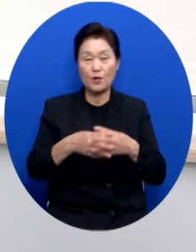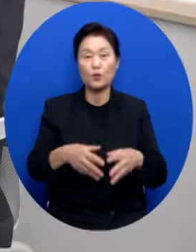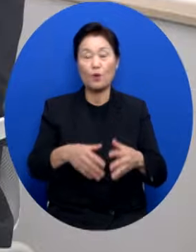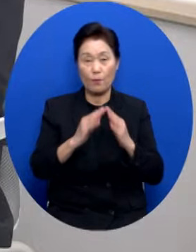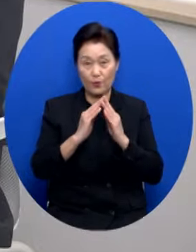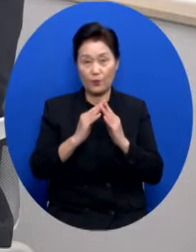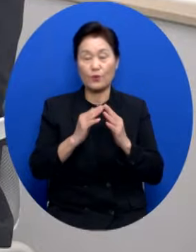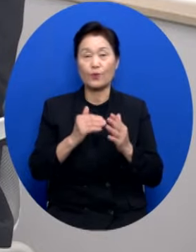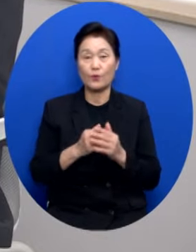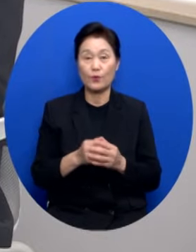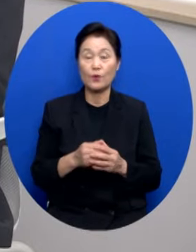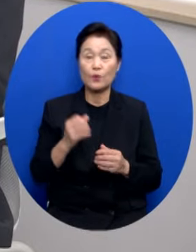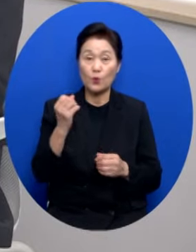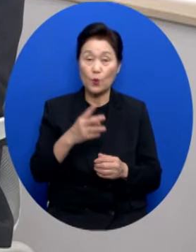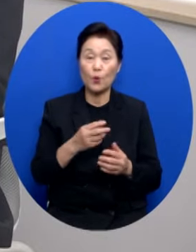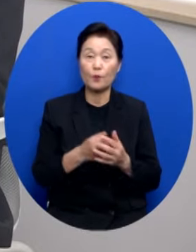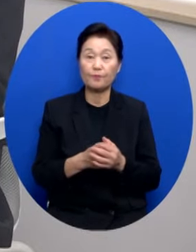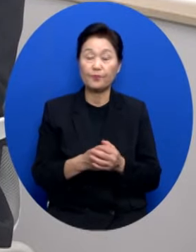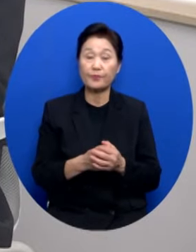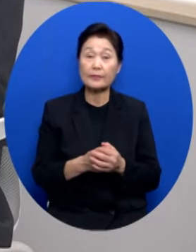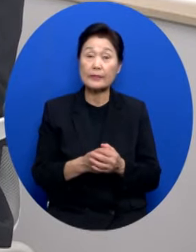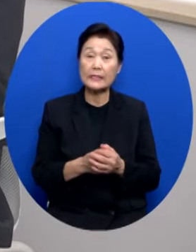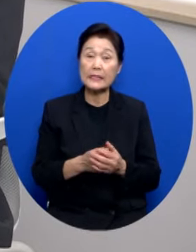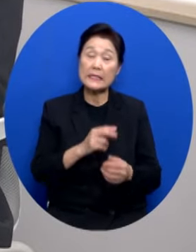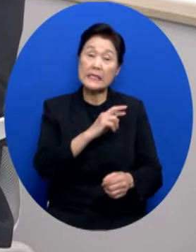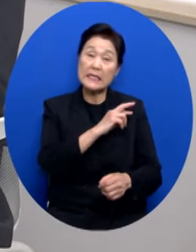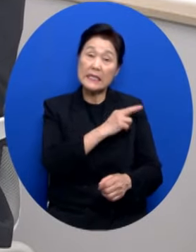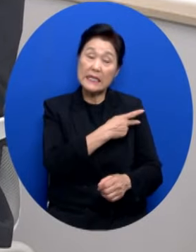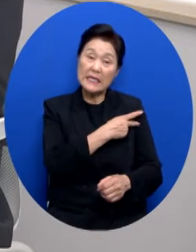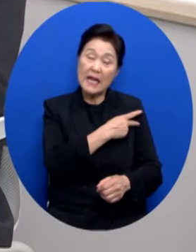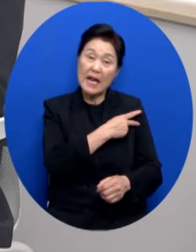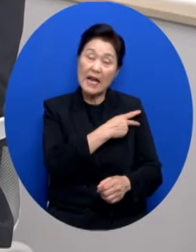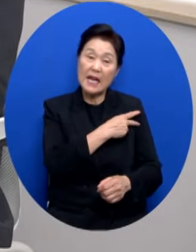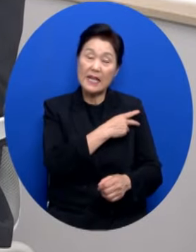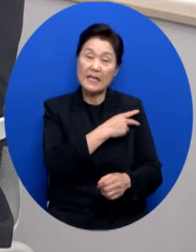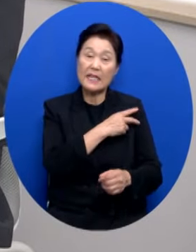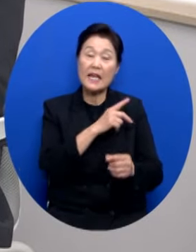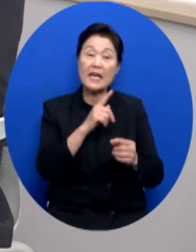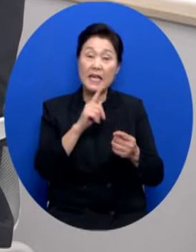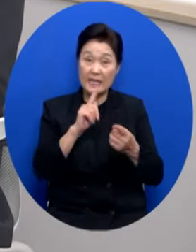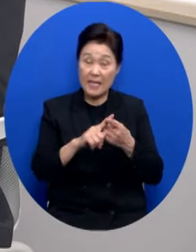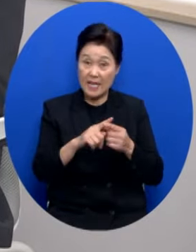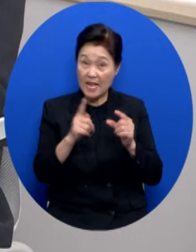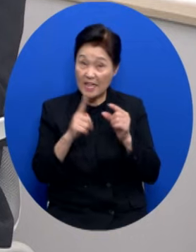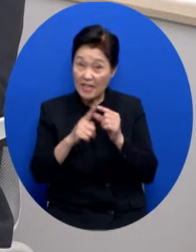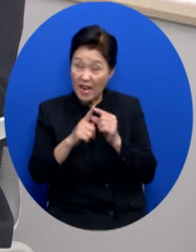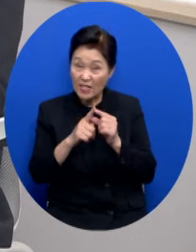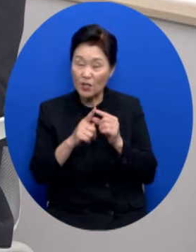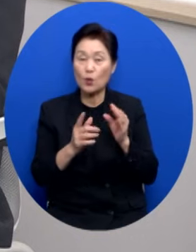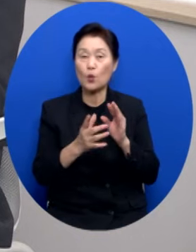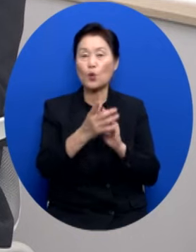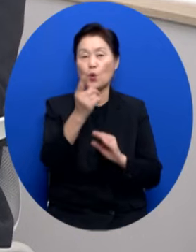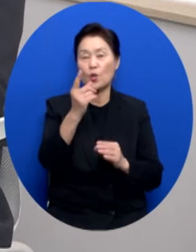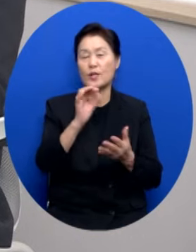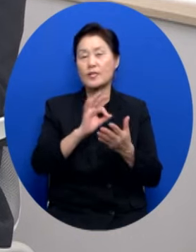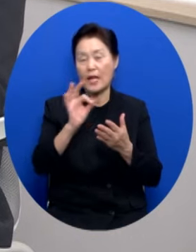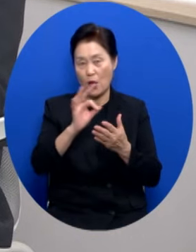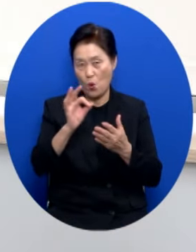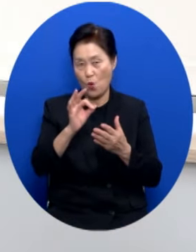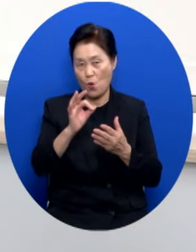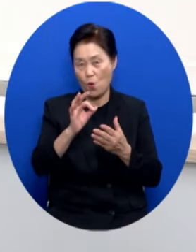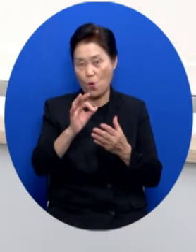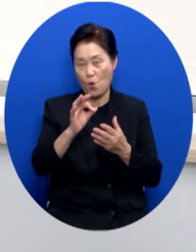있었고요. 거기서 이단 규정 용어를 통일하는 작업도 성과로